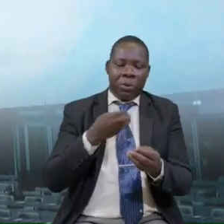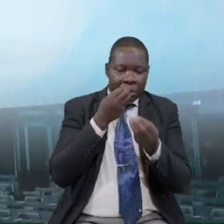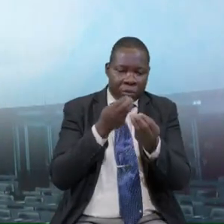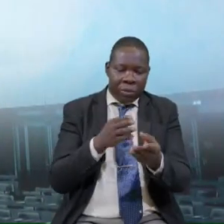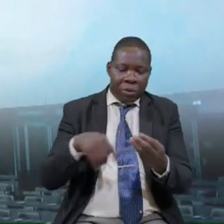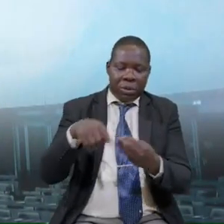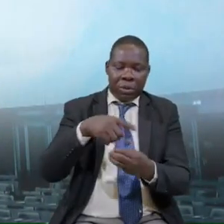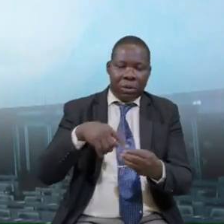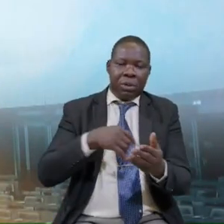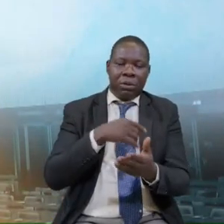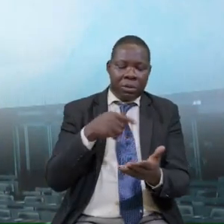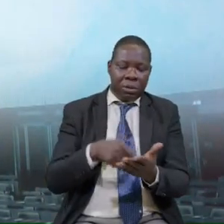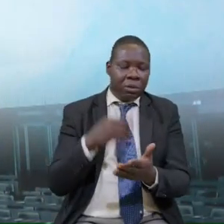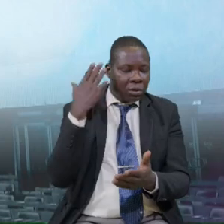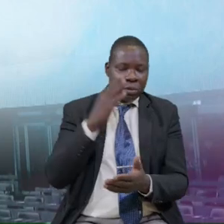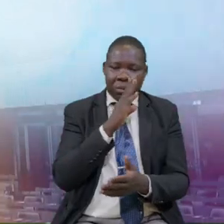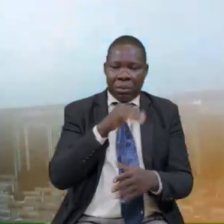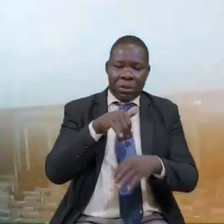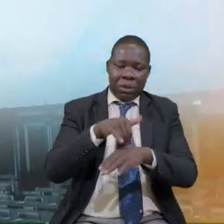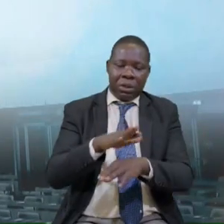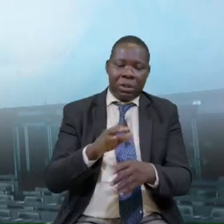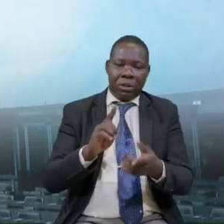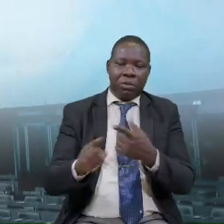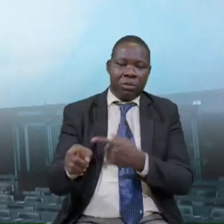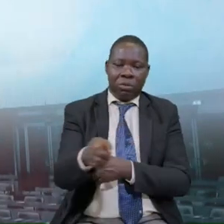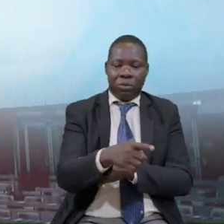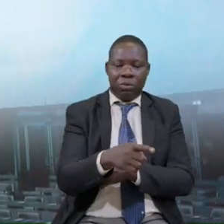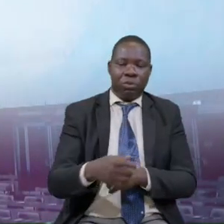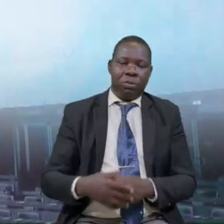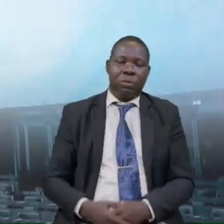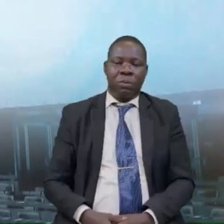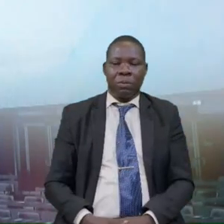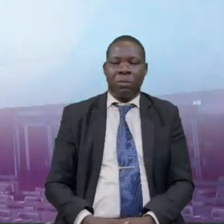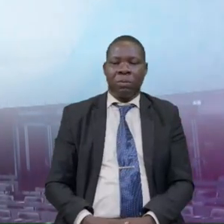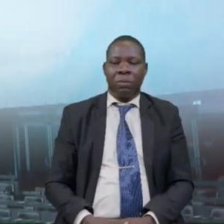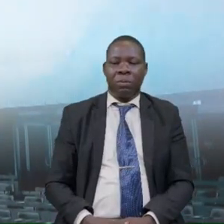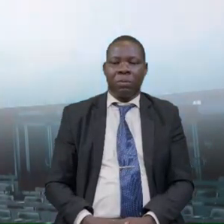de détails vous seront envoyés.